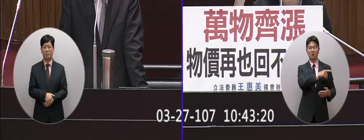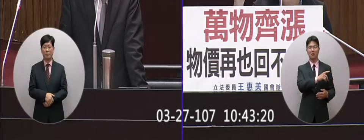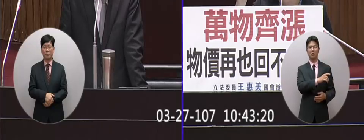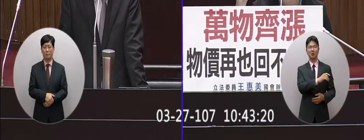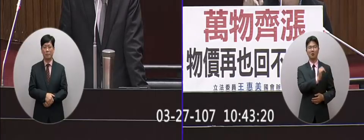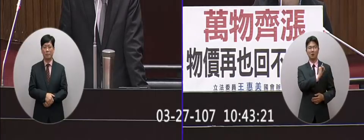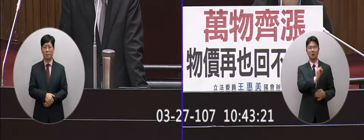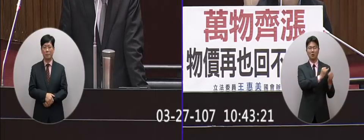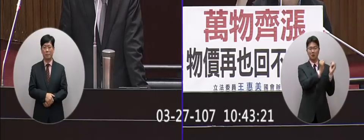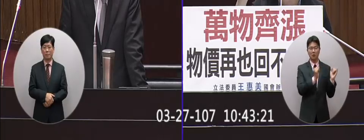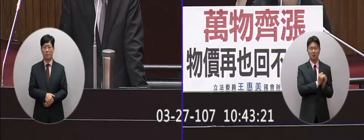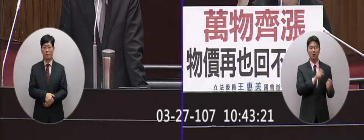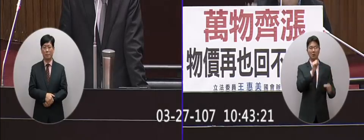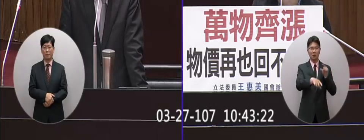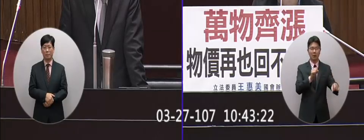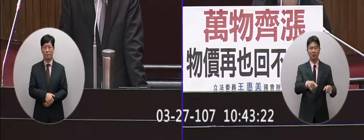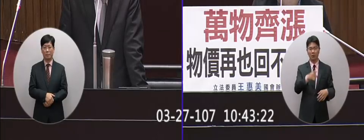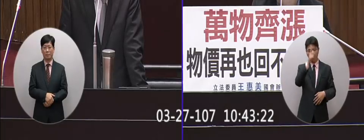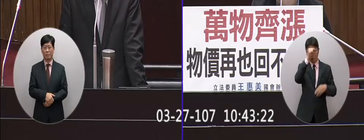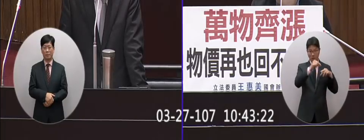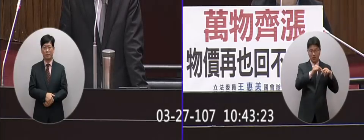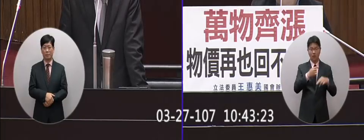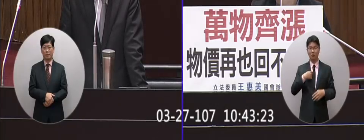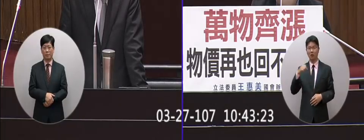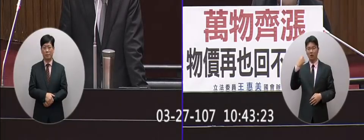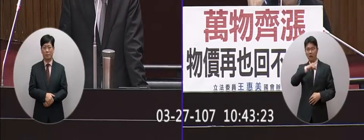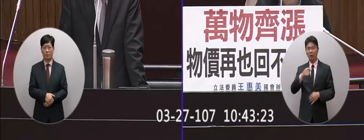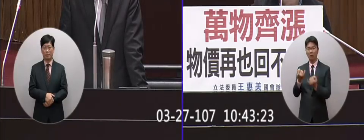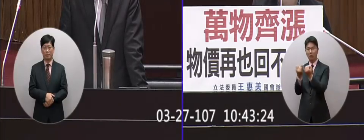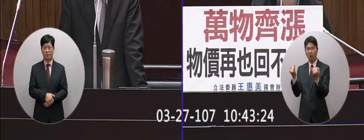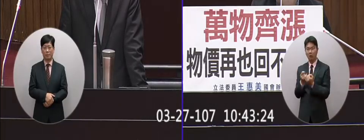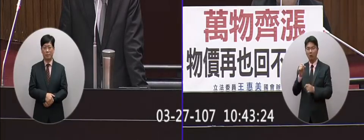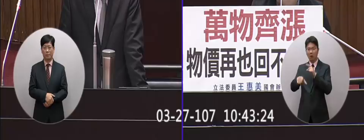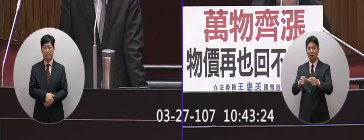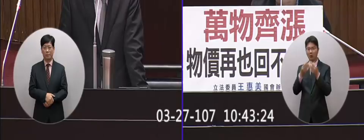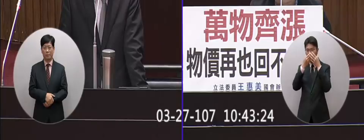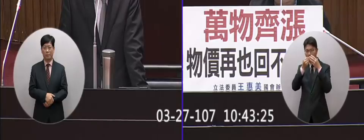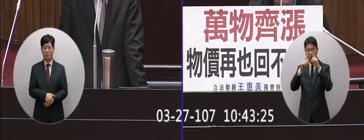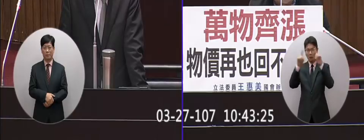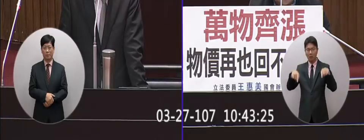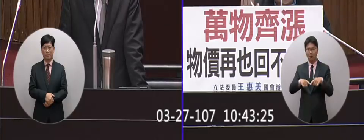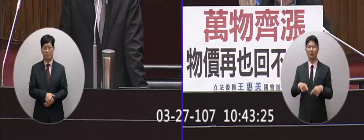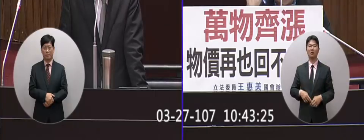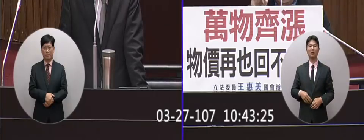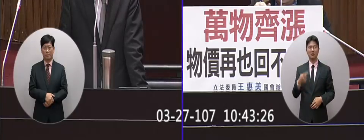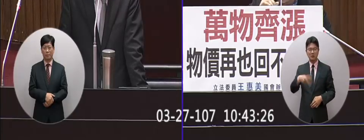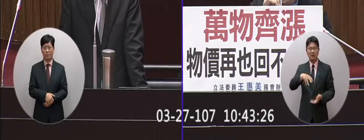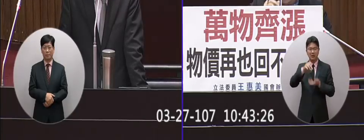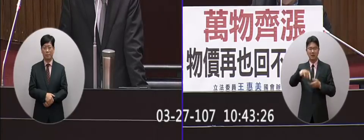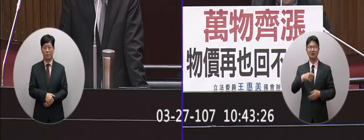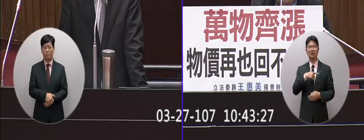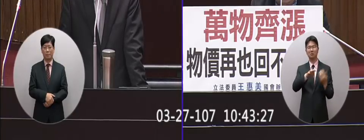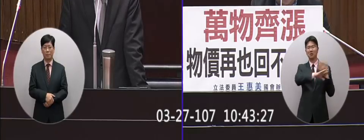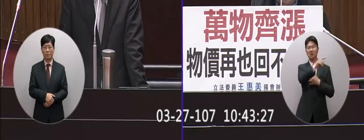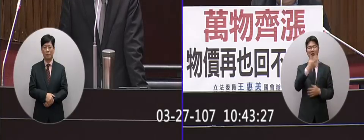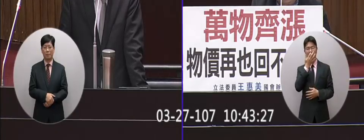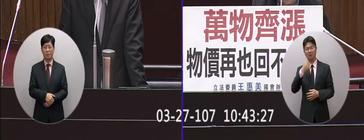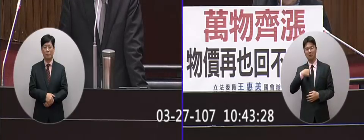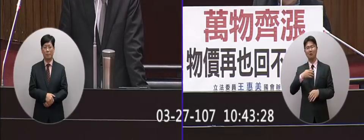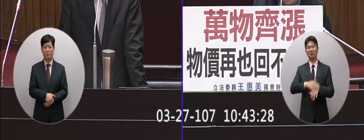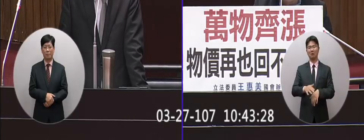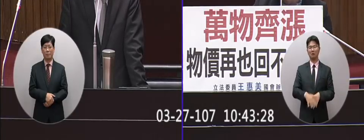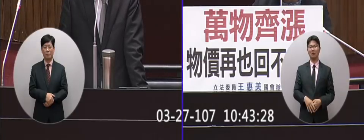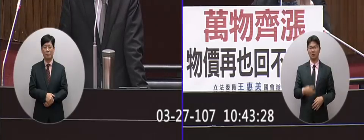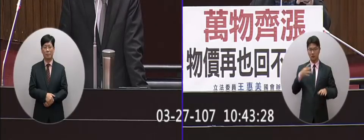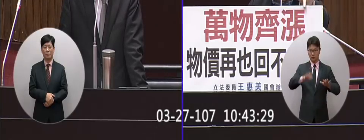在抢购黄金，我们台湾的大妈是在抢购卫生纸啊！再讲出去就被人家笑话了啦，好不好？来，我们接着再看我要用的